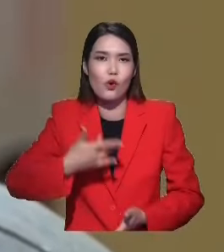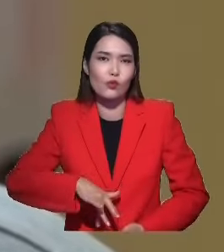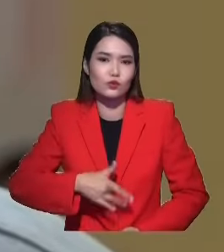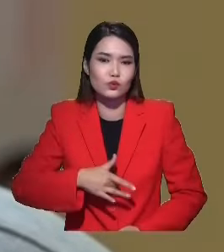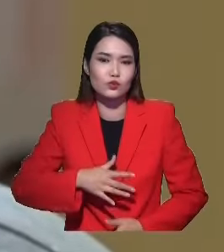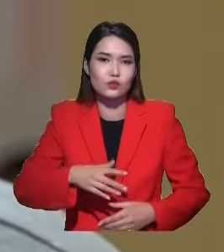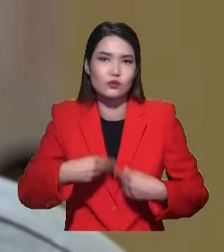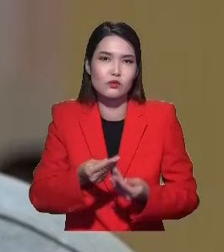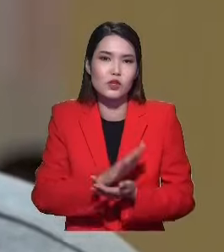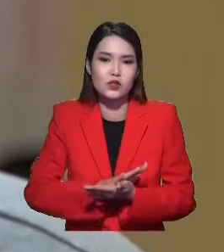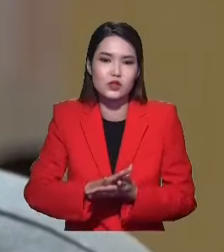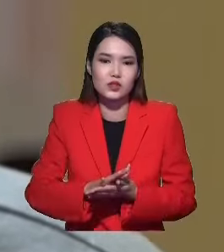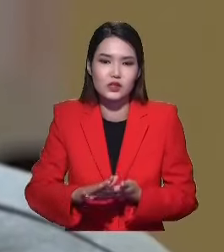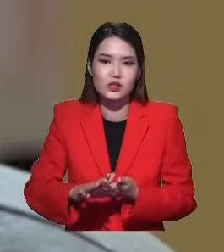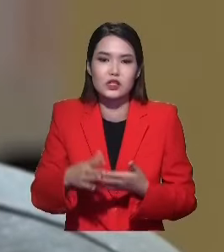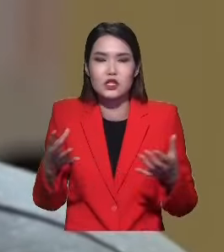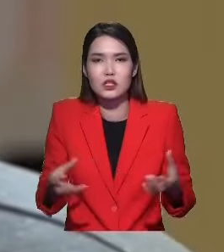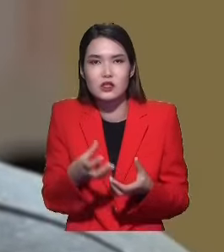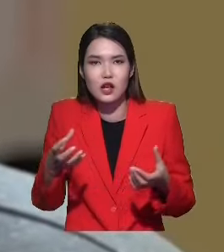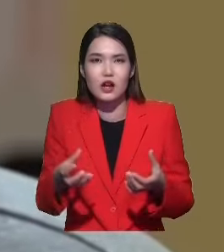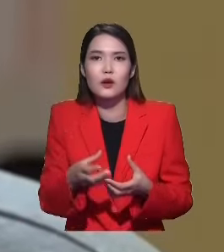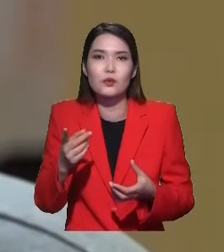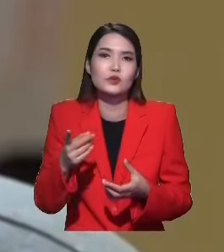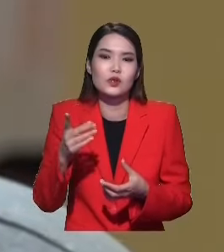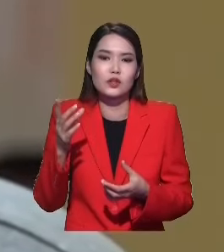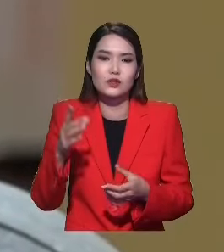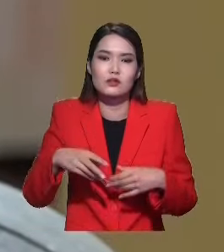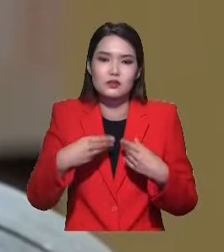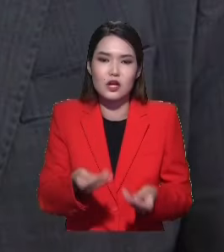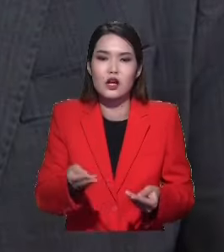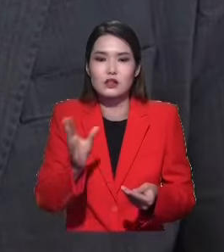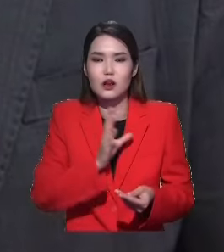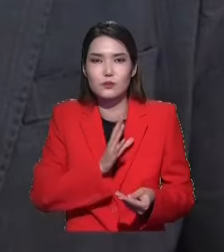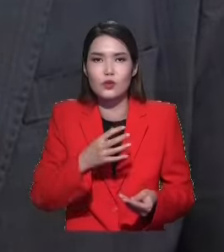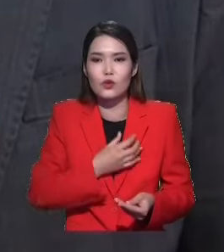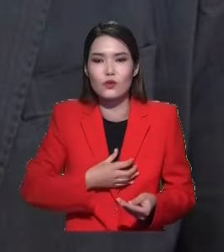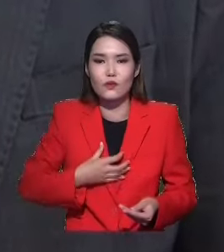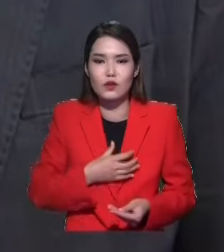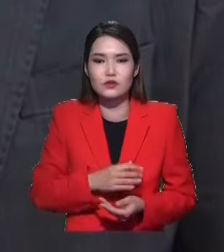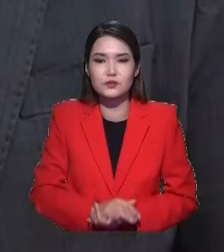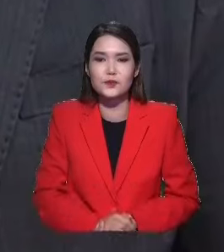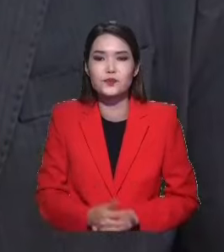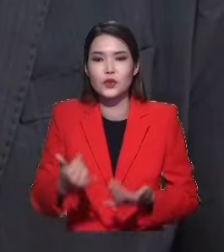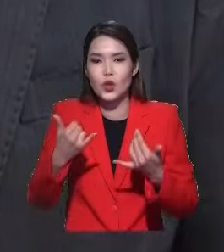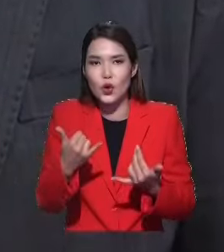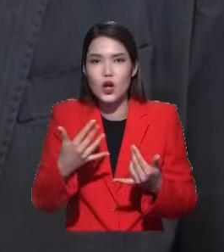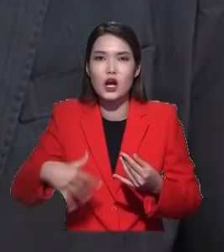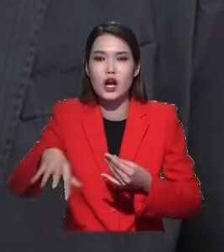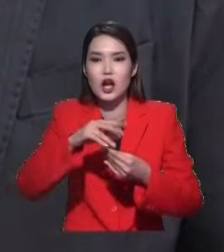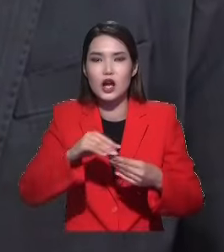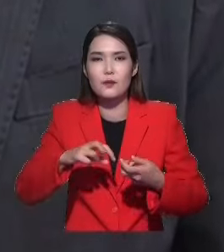вообще су деген сап-сары, бүгінде су. Құдықтан дұрыс су алынбайды. Біздер осы көтерілген